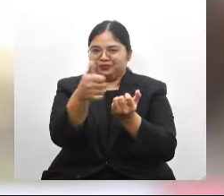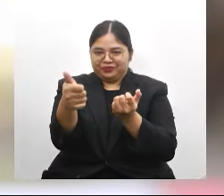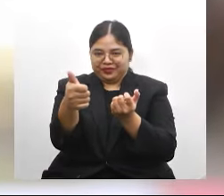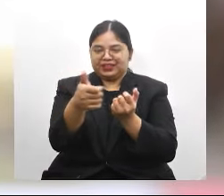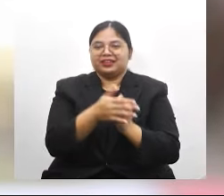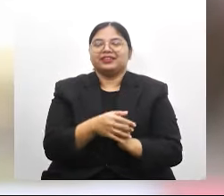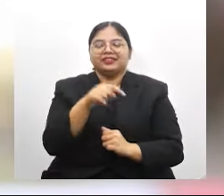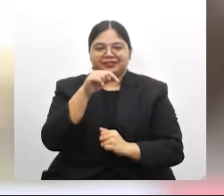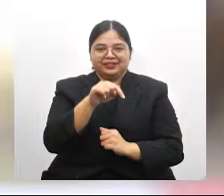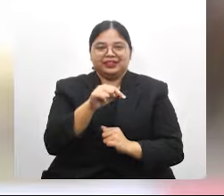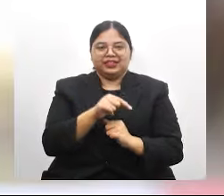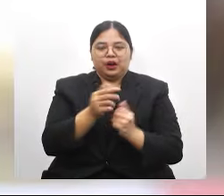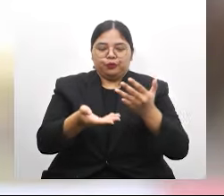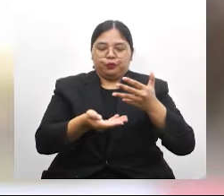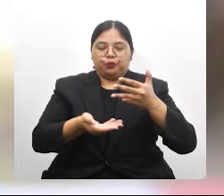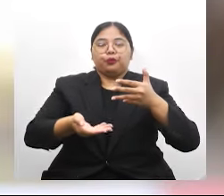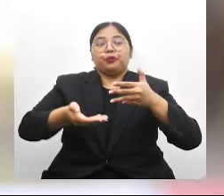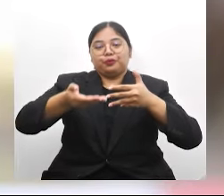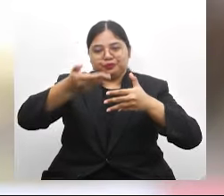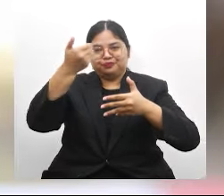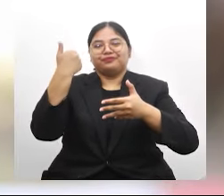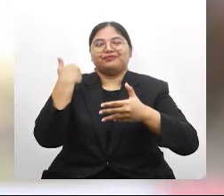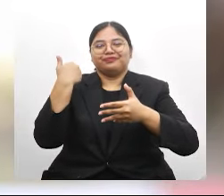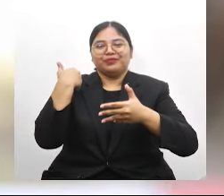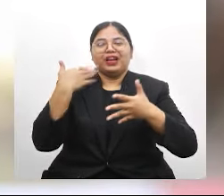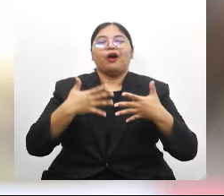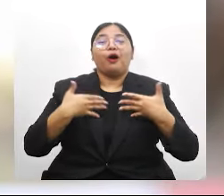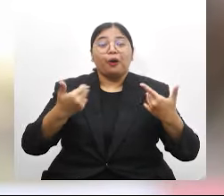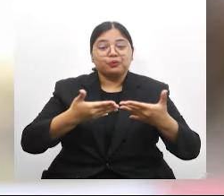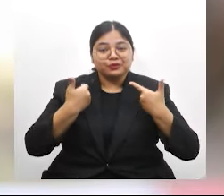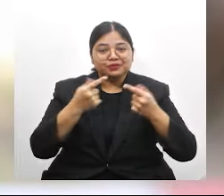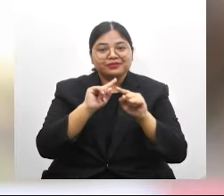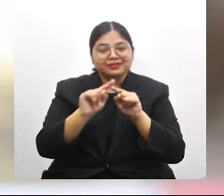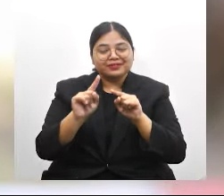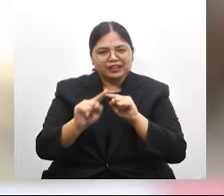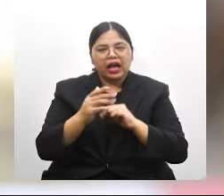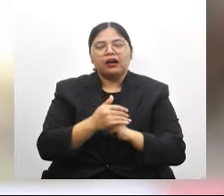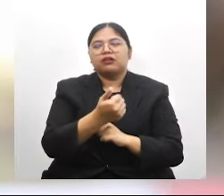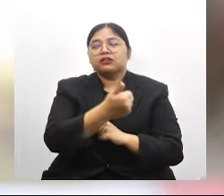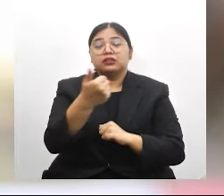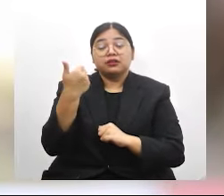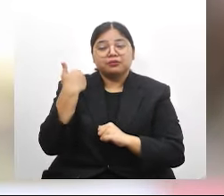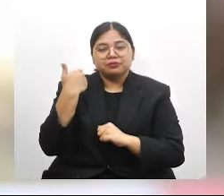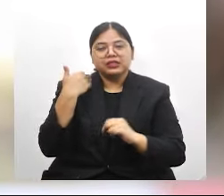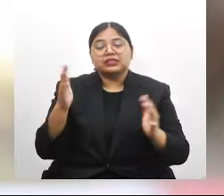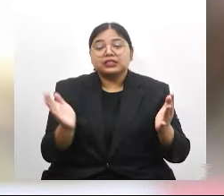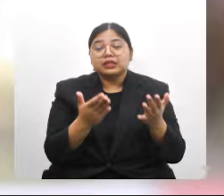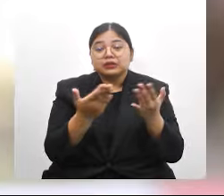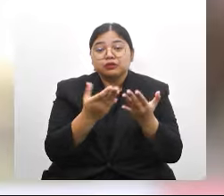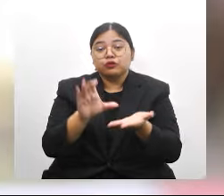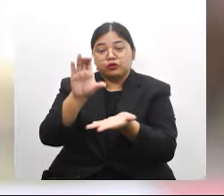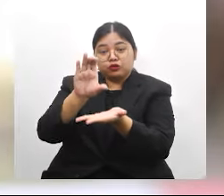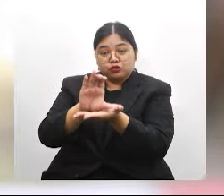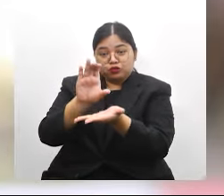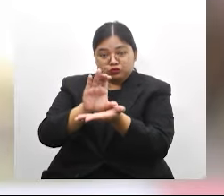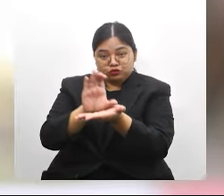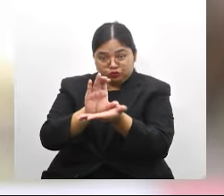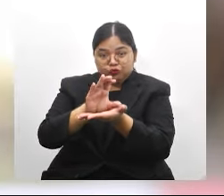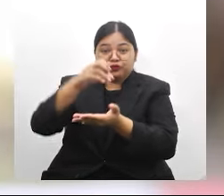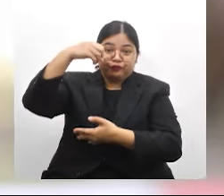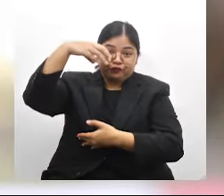เอ่อยกระดับขึ้นนะคะก็จะน่าจะเป็นความสุขแล้วก็ในส่วนอื่นๆค่ะดิฉันยังได้รับการสนับสนุนจากกองทุนพัฒนารุงไฟฟ้า